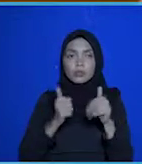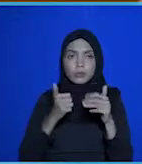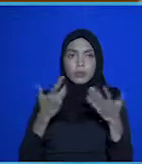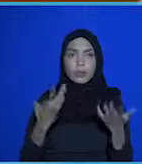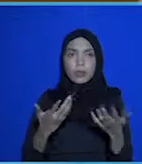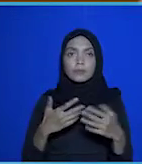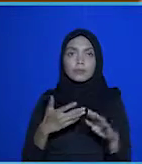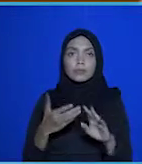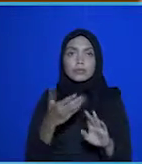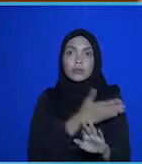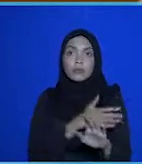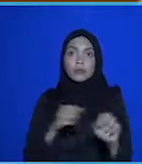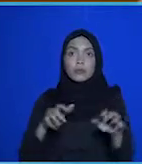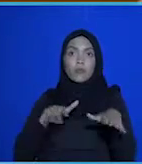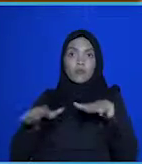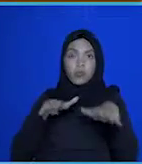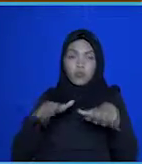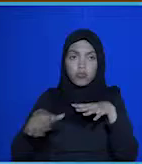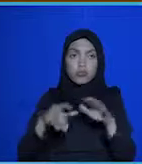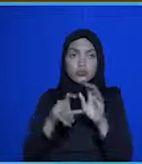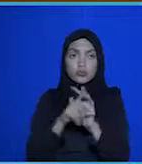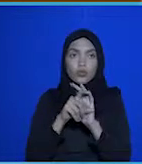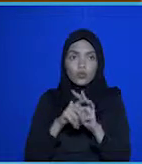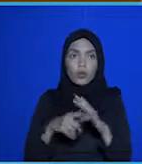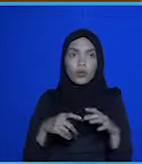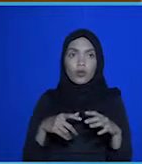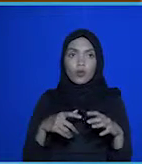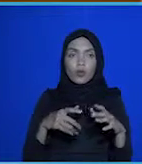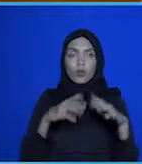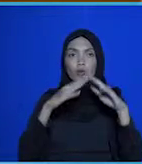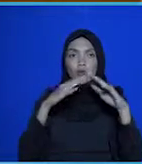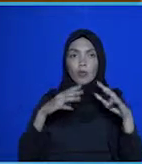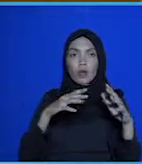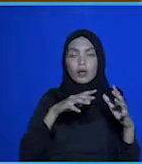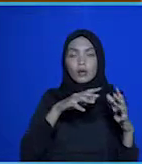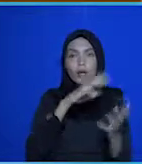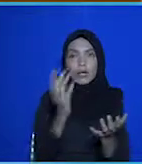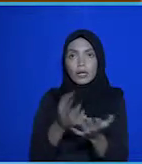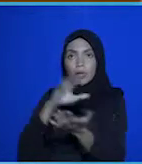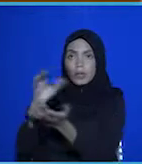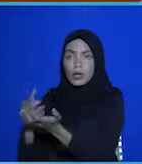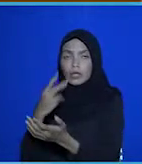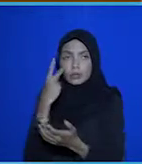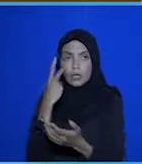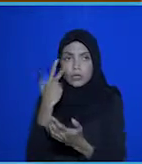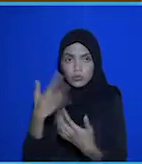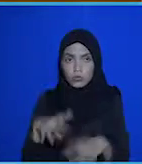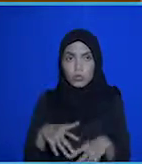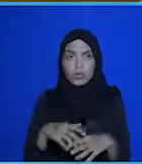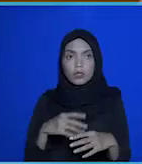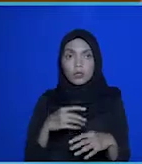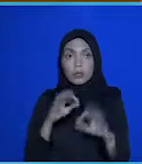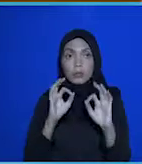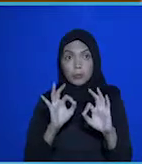siapkan sebelum kejadian gempa. Misalnya perabotan-perabotan rumah kita sudah kita jaga, dan juga apa yang harus